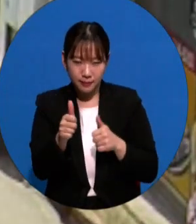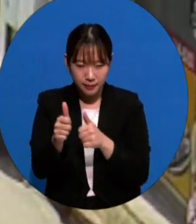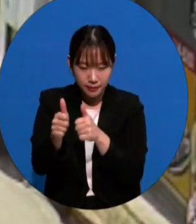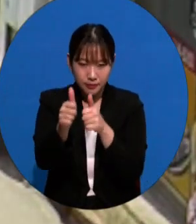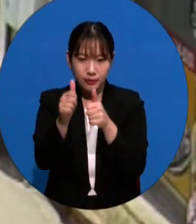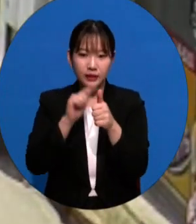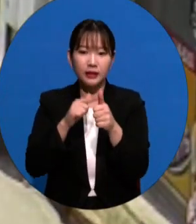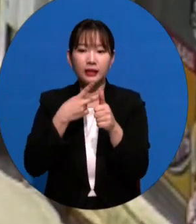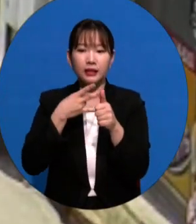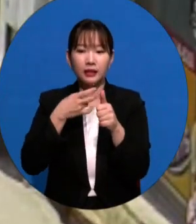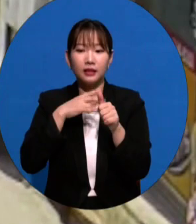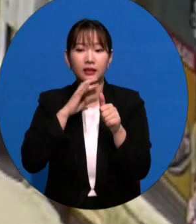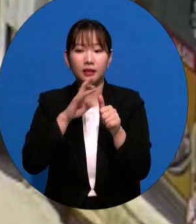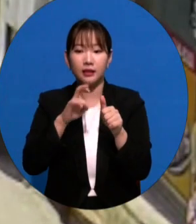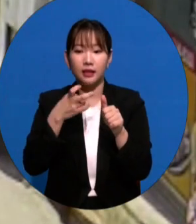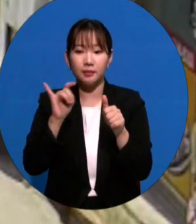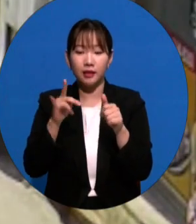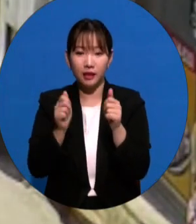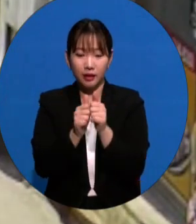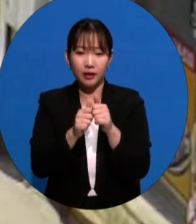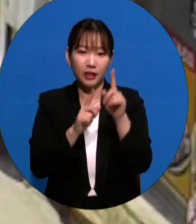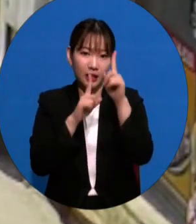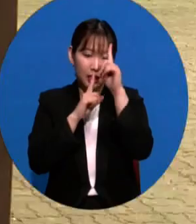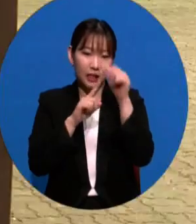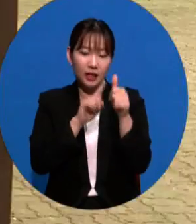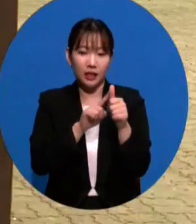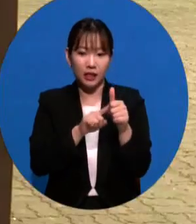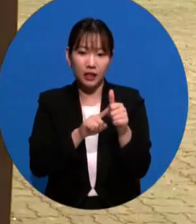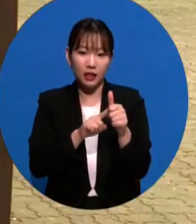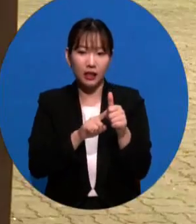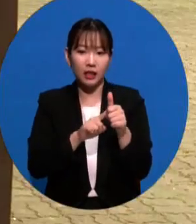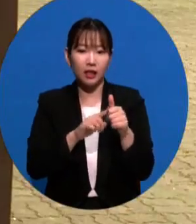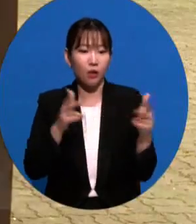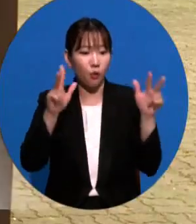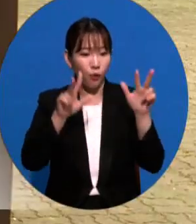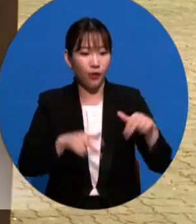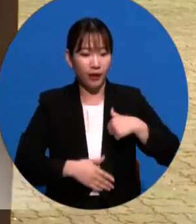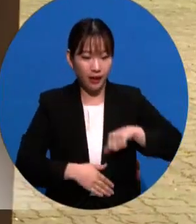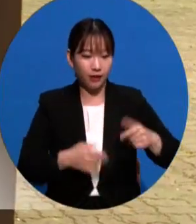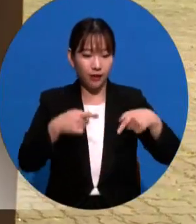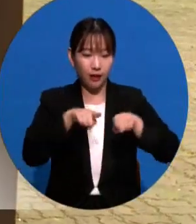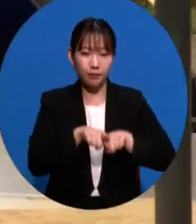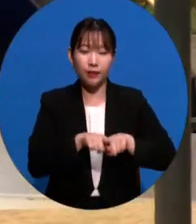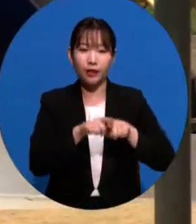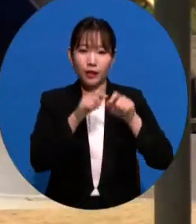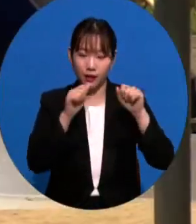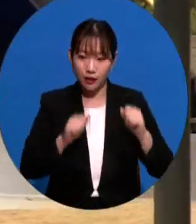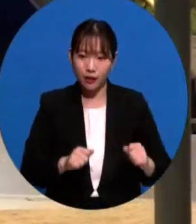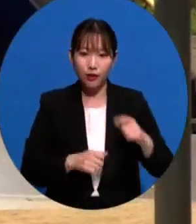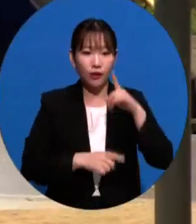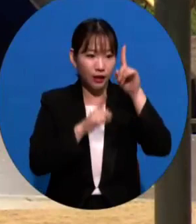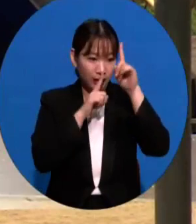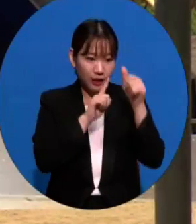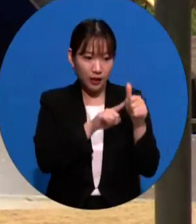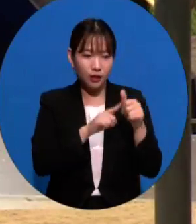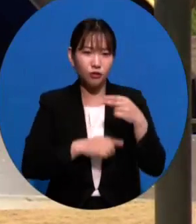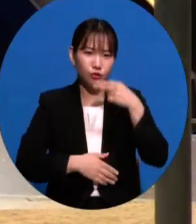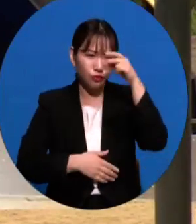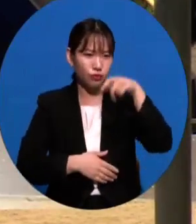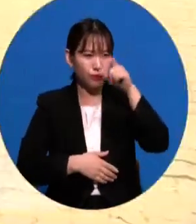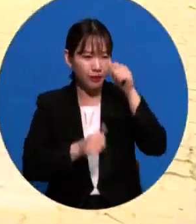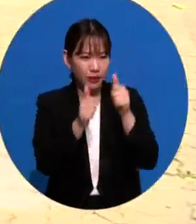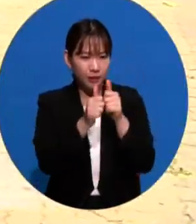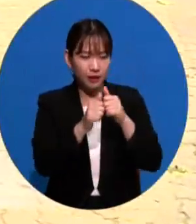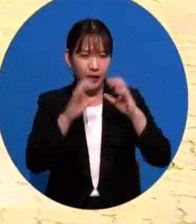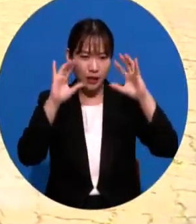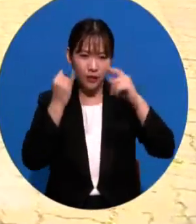쫓고 있는 40대 남성, 이모 씨입니다. 당시 공원에서 자녀들과 함께 있던 이 씨는 술을 마시던 남성이